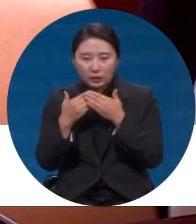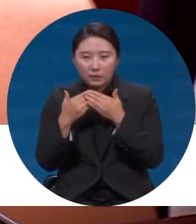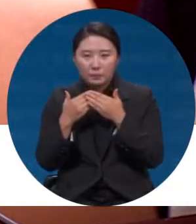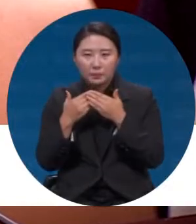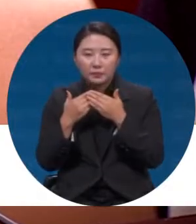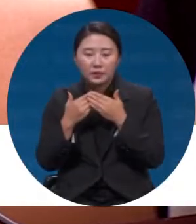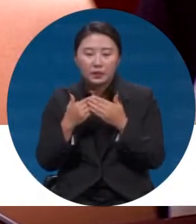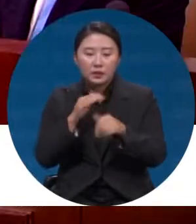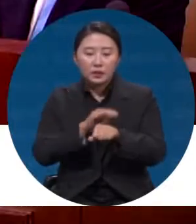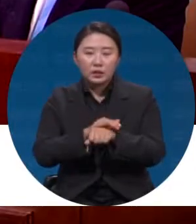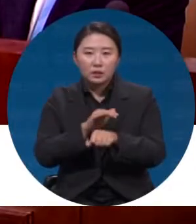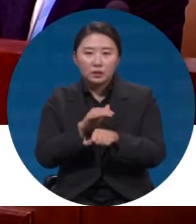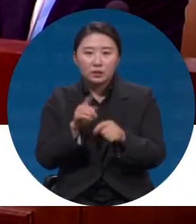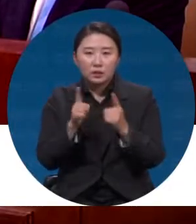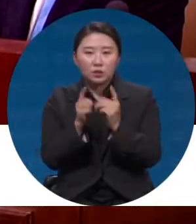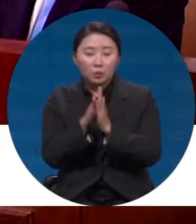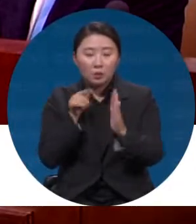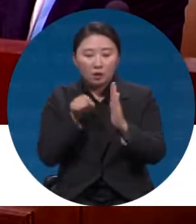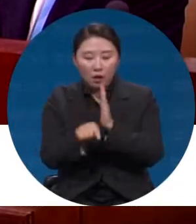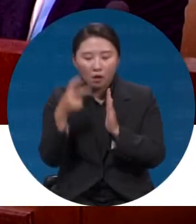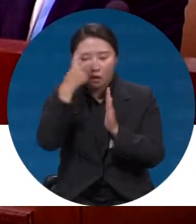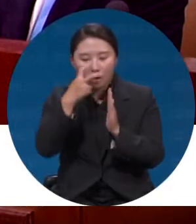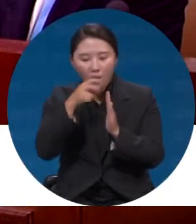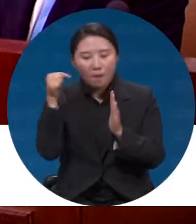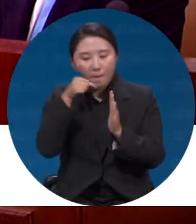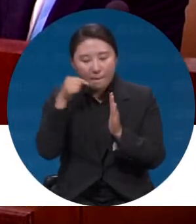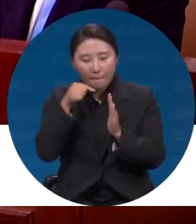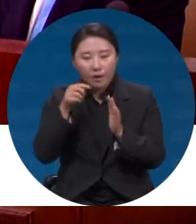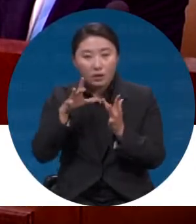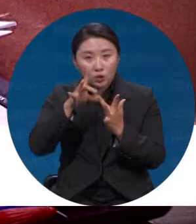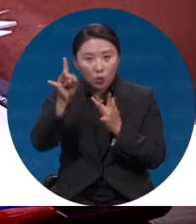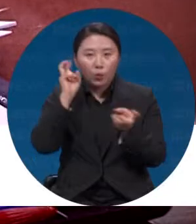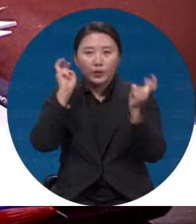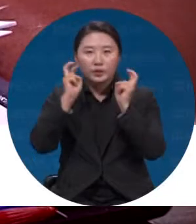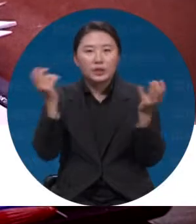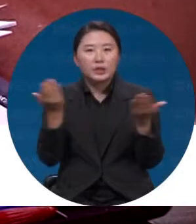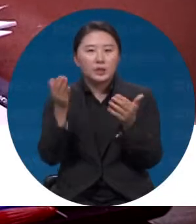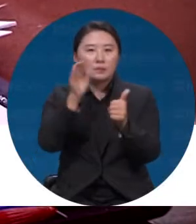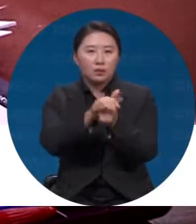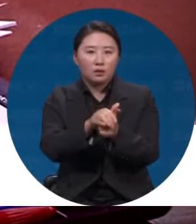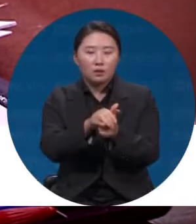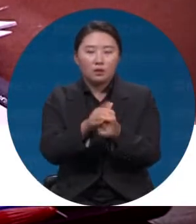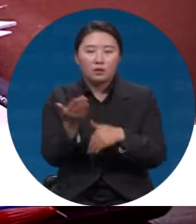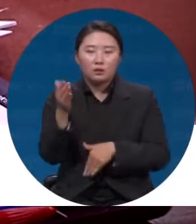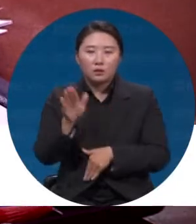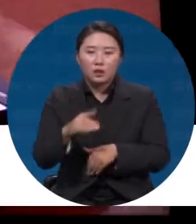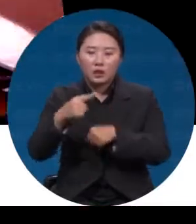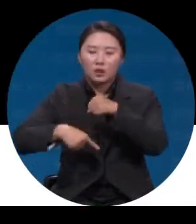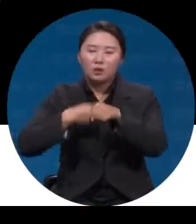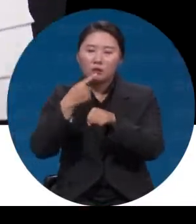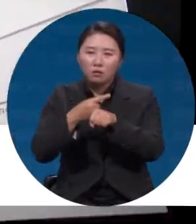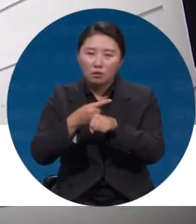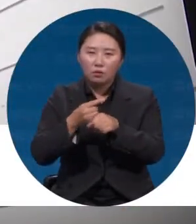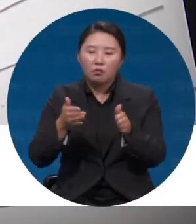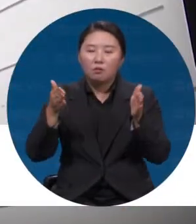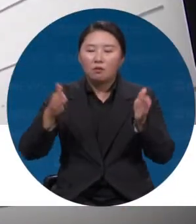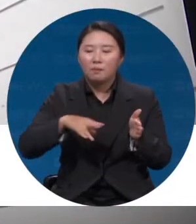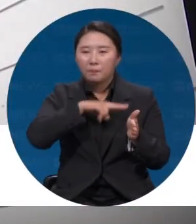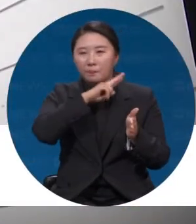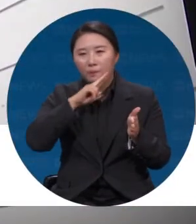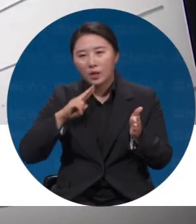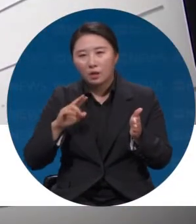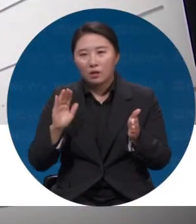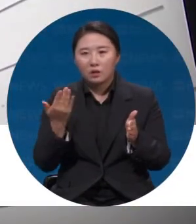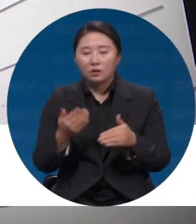실사를 통해 엄격하게 선정된 기업 에서만 일을 하게 있습니다 하지만 2년 만에 휴재 느슨해져